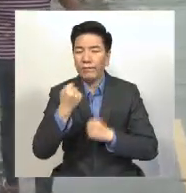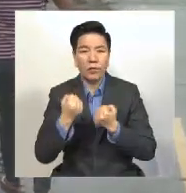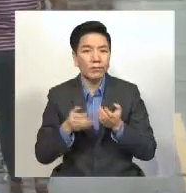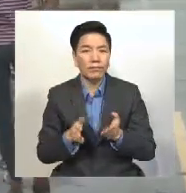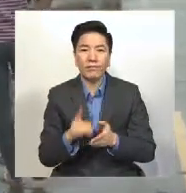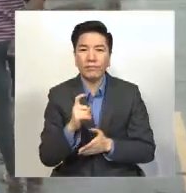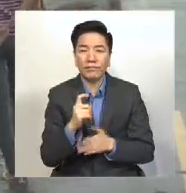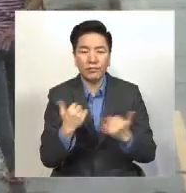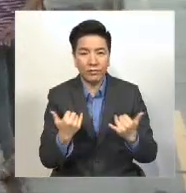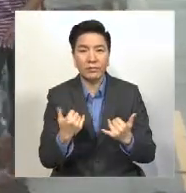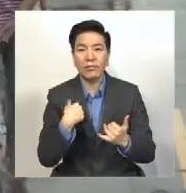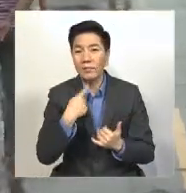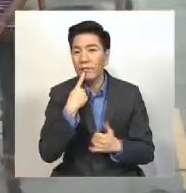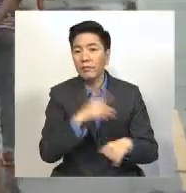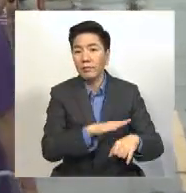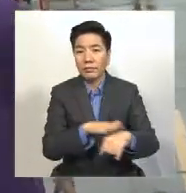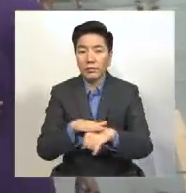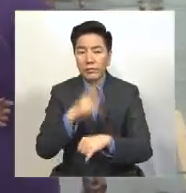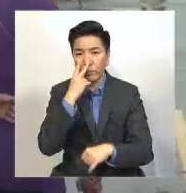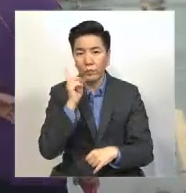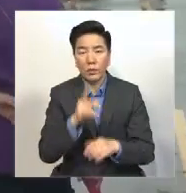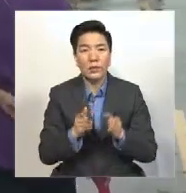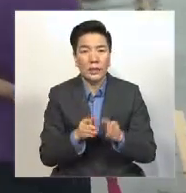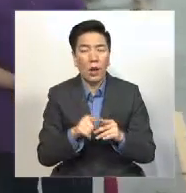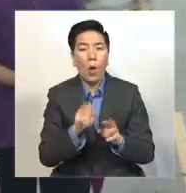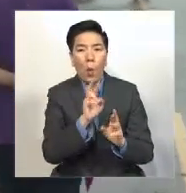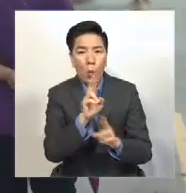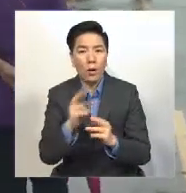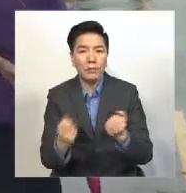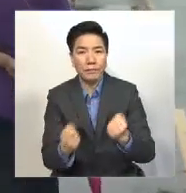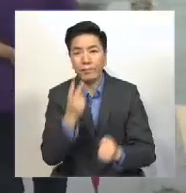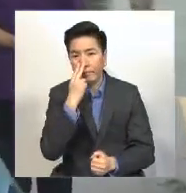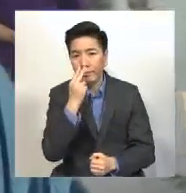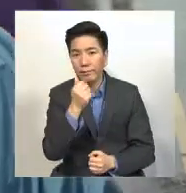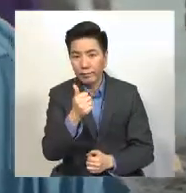างพี่น้องนะครับได้โปรดใช้เส้นทางอย่างระมัดระวังนะครับ